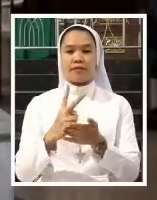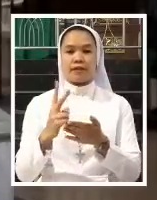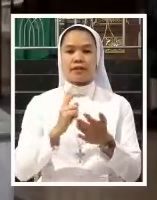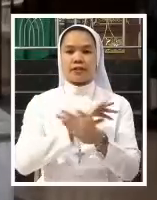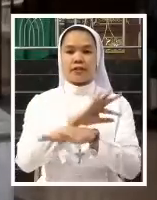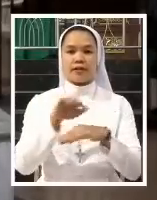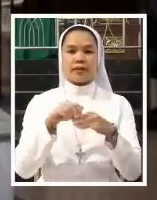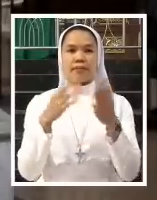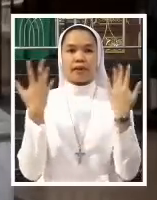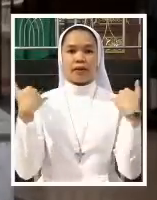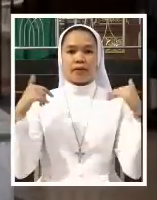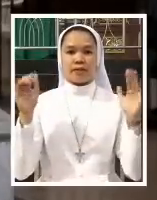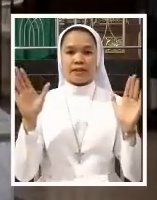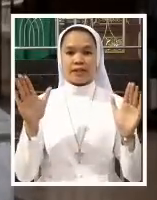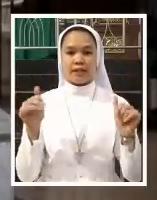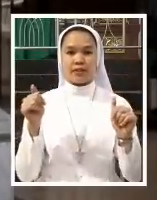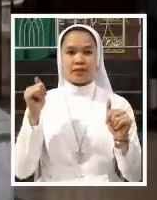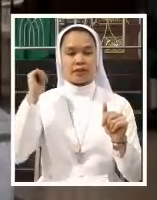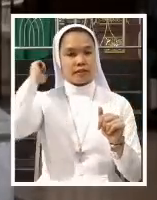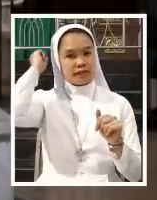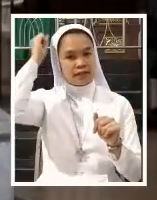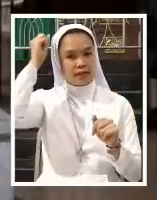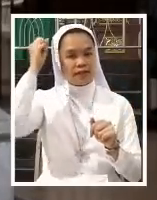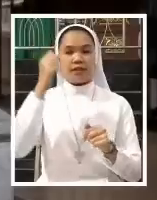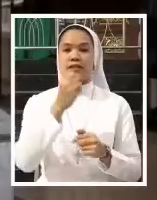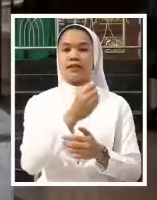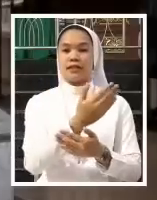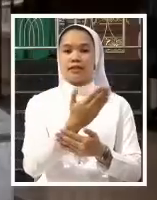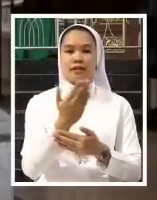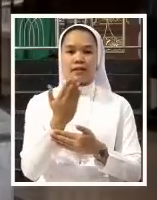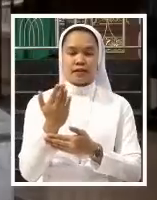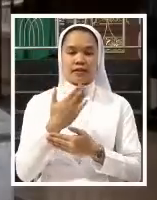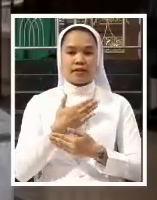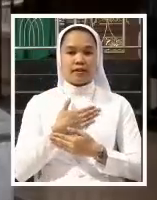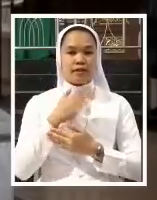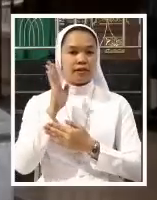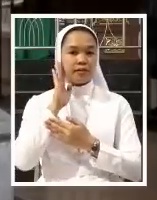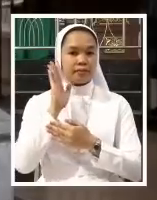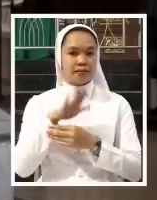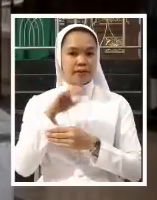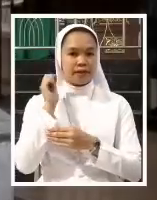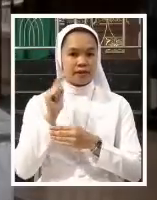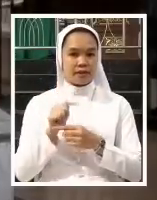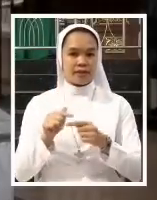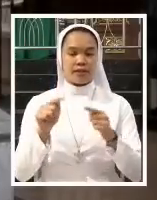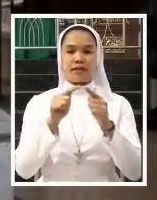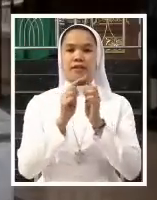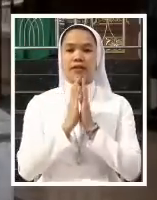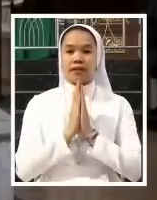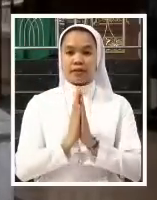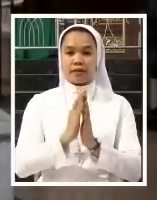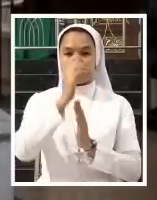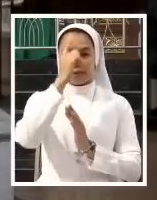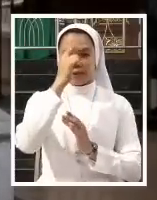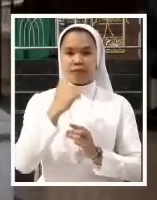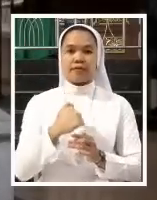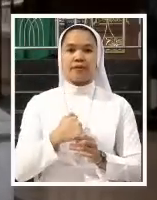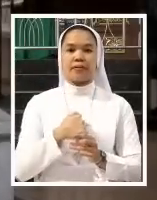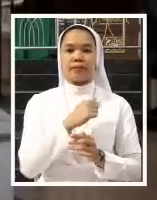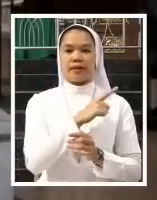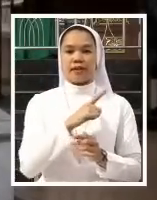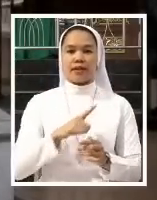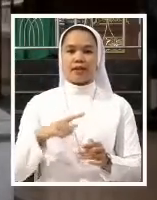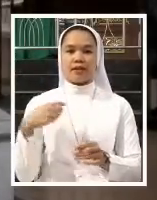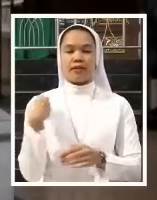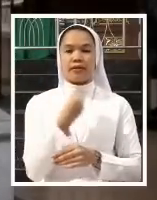Virgen, sa gabos na Angeles, asin Santos. Asin sa indo mga tugang, na ako